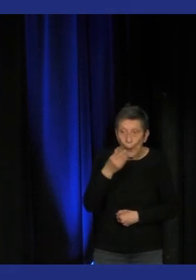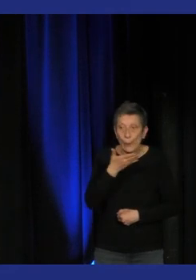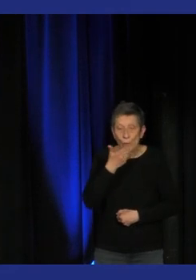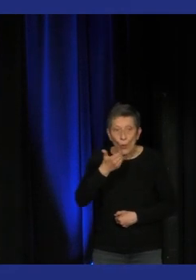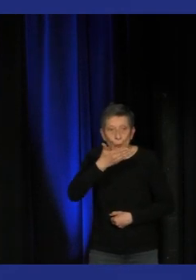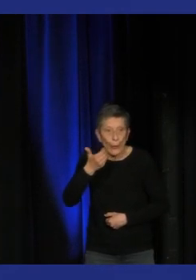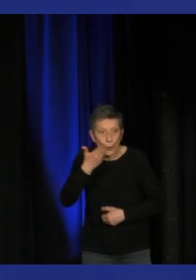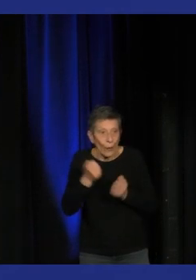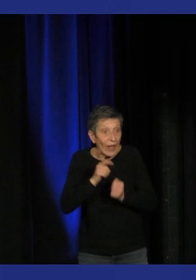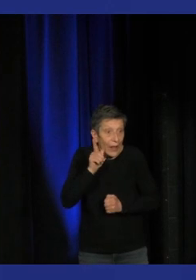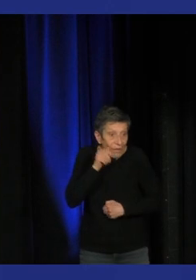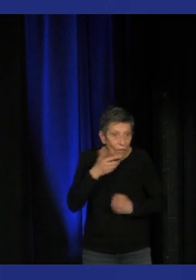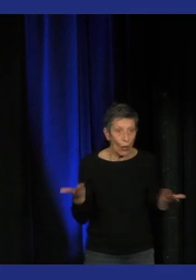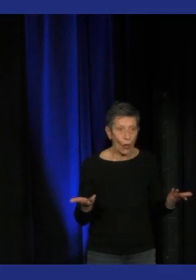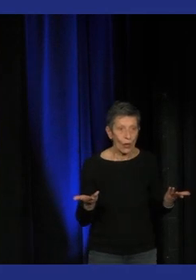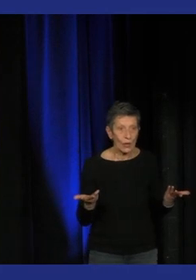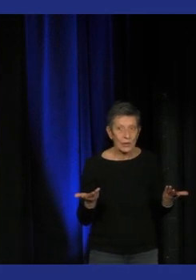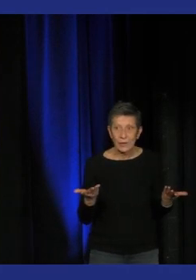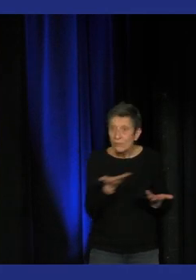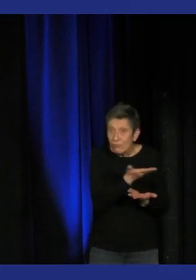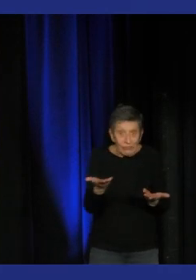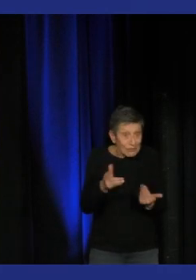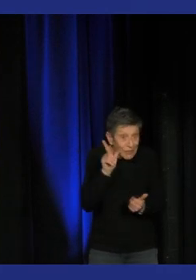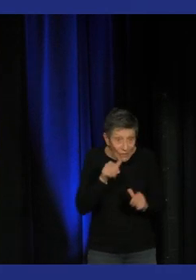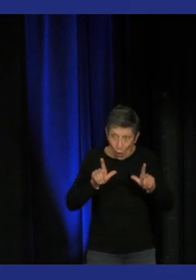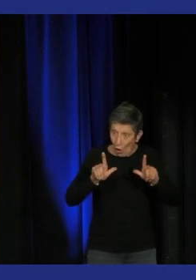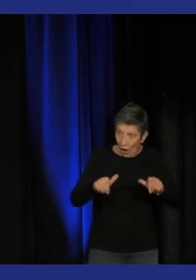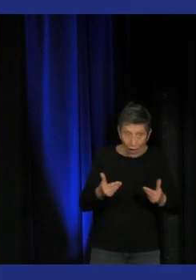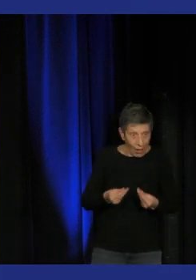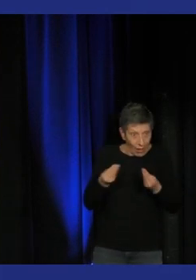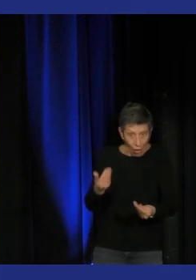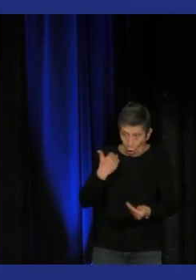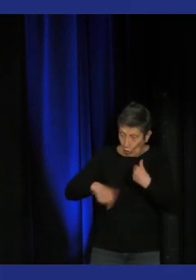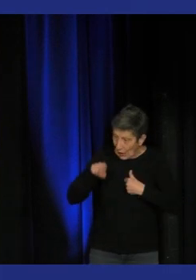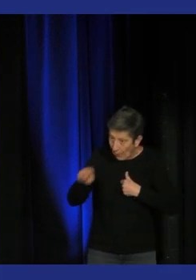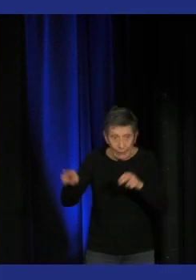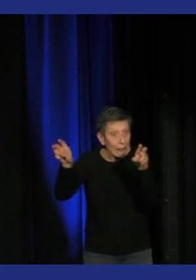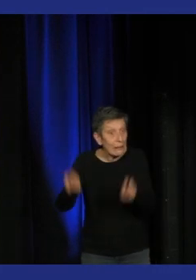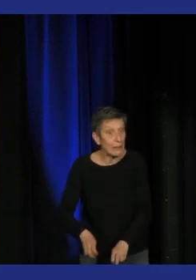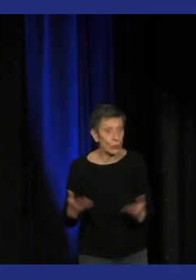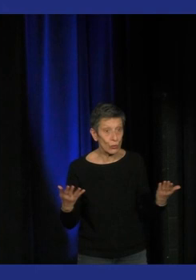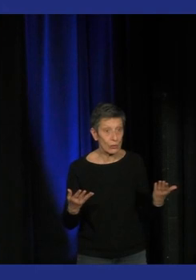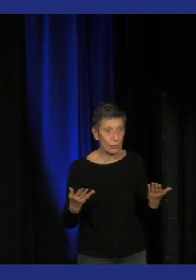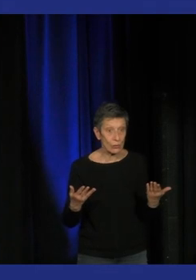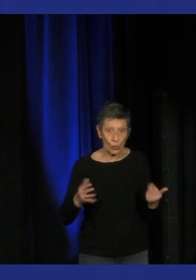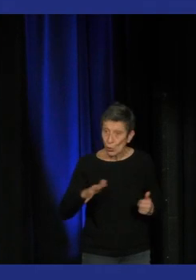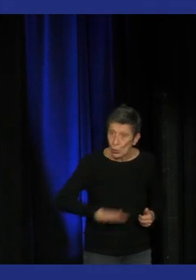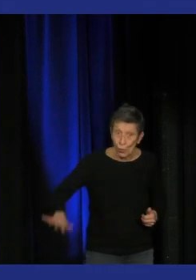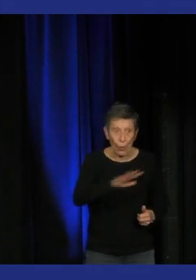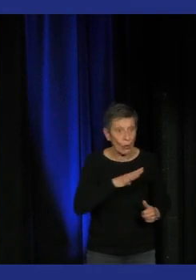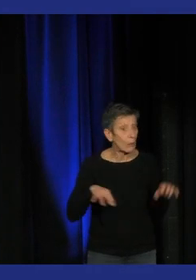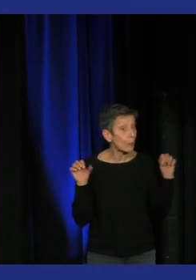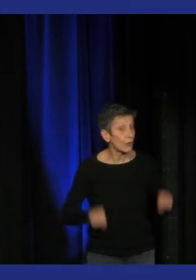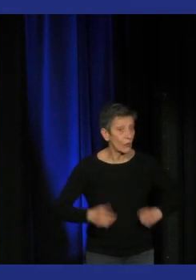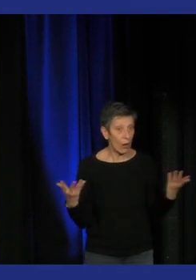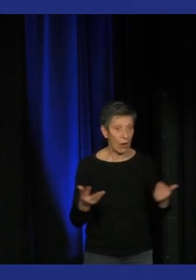Donc, lorsque vous faites cet effort-là, vous faites diminuer le handicap de l'autre. Donc, nous avons chacun ce pouvoir. Ce n'est